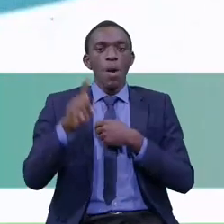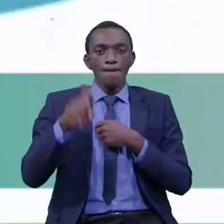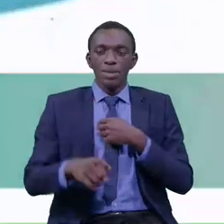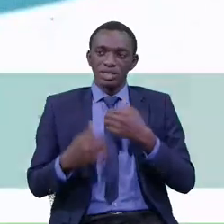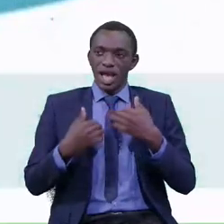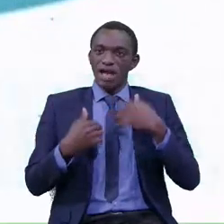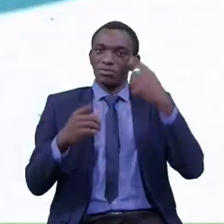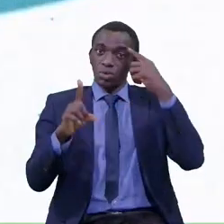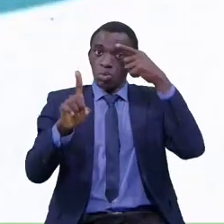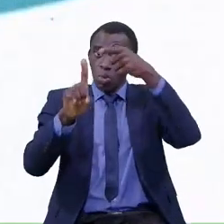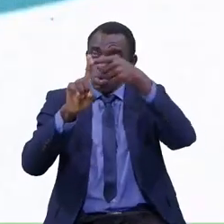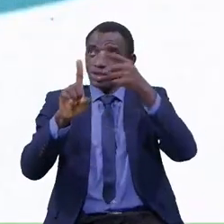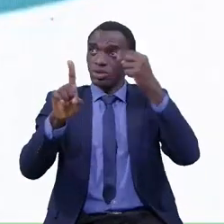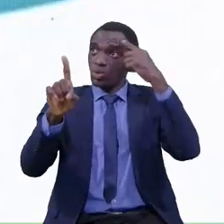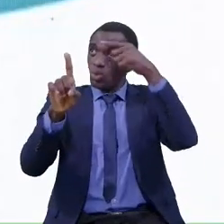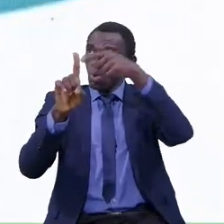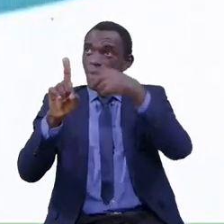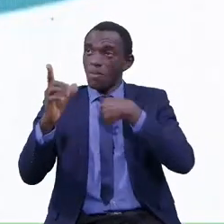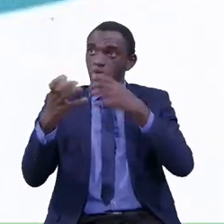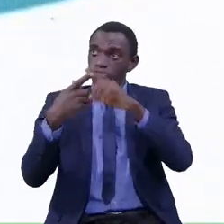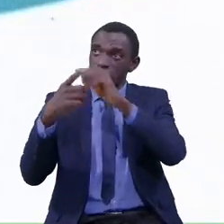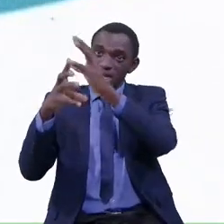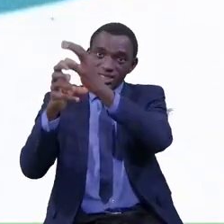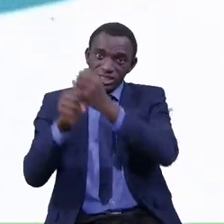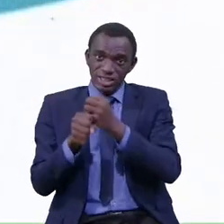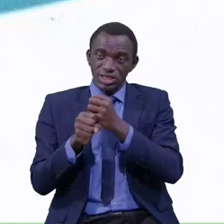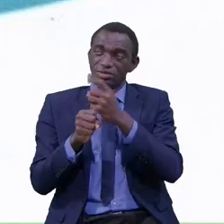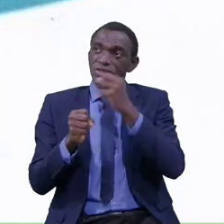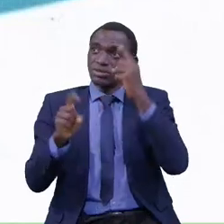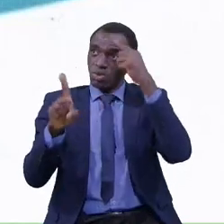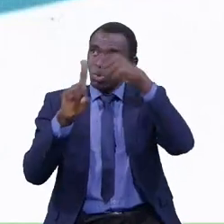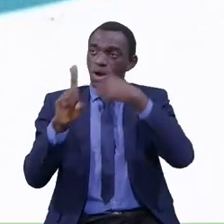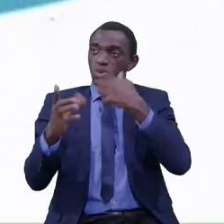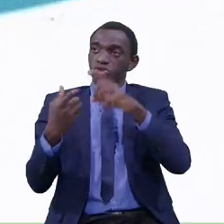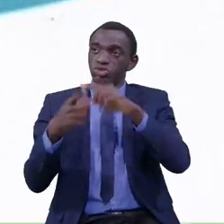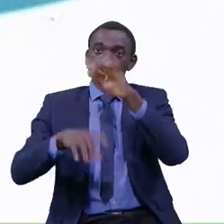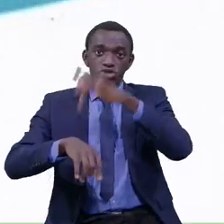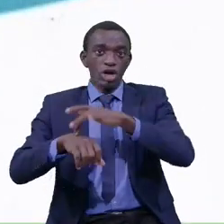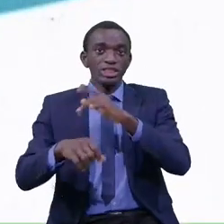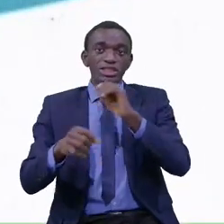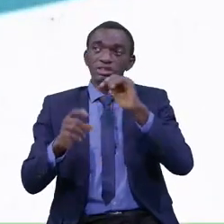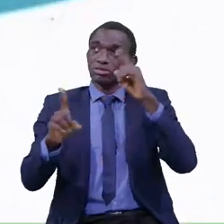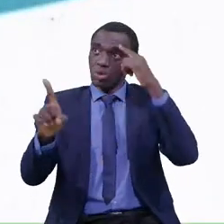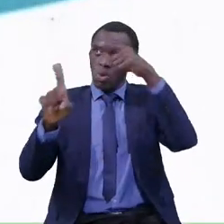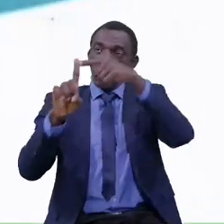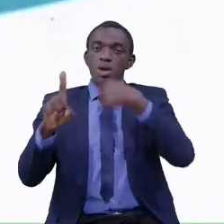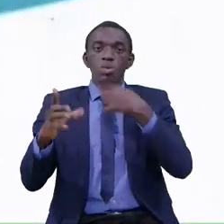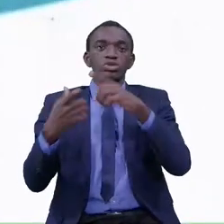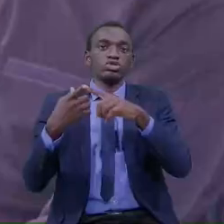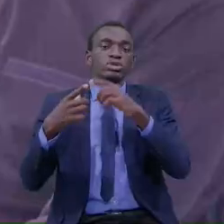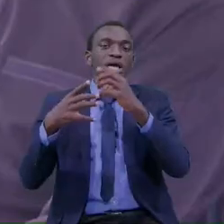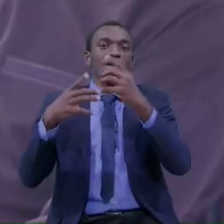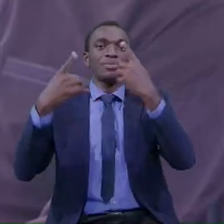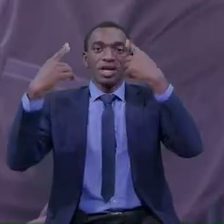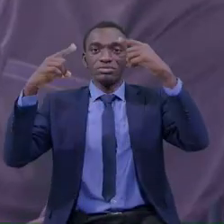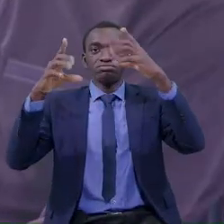L'objectif que vous voulez atteindre, l'objectif que vous voulez réaliser, ce que vous voulez accomplir.